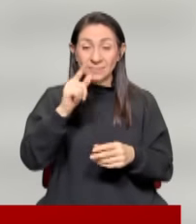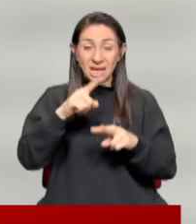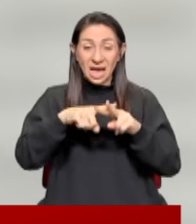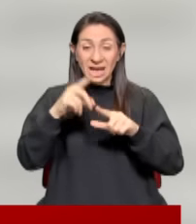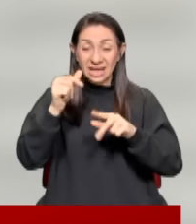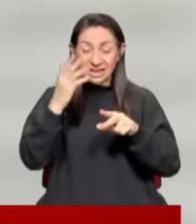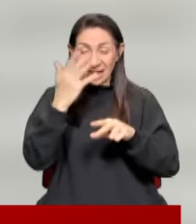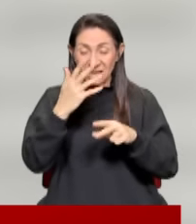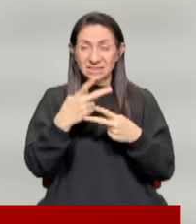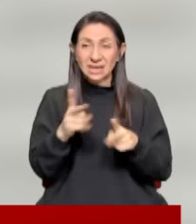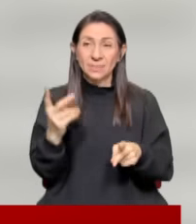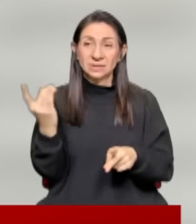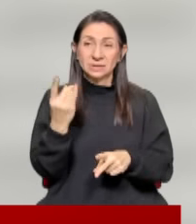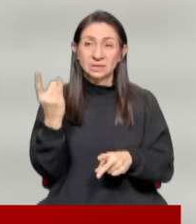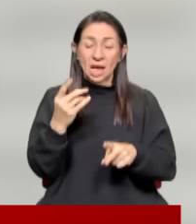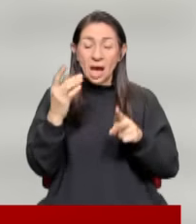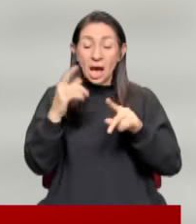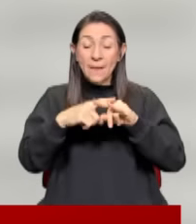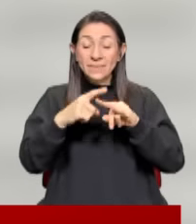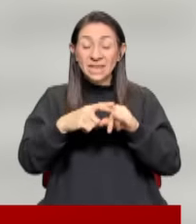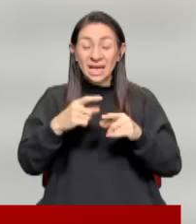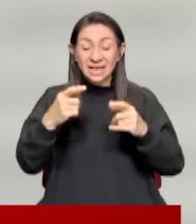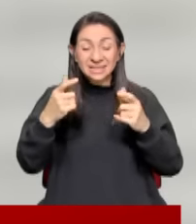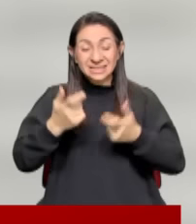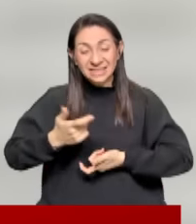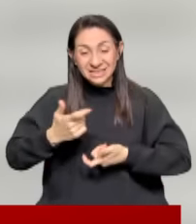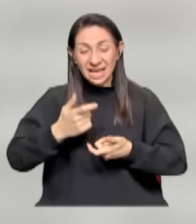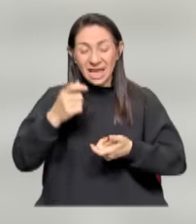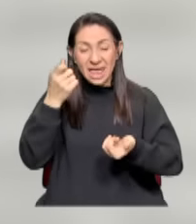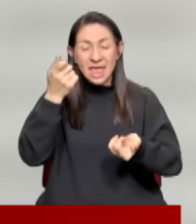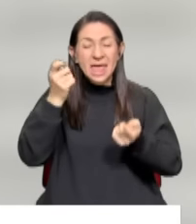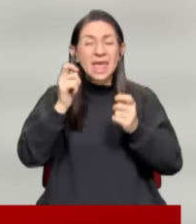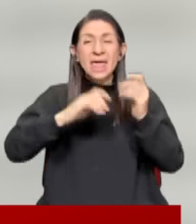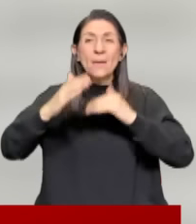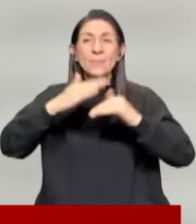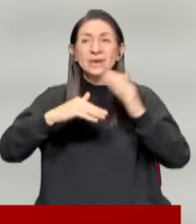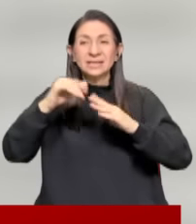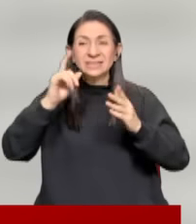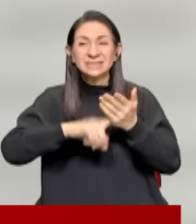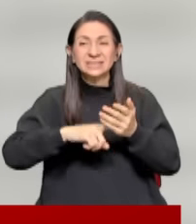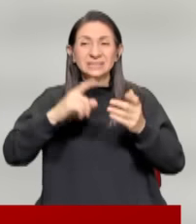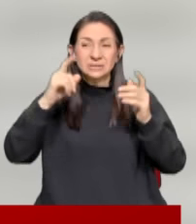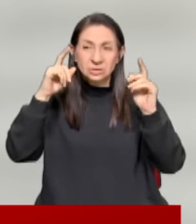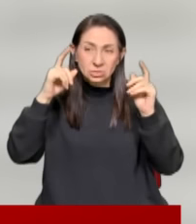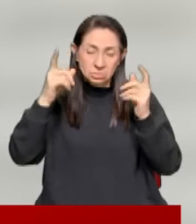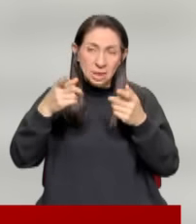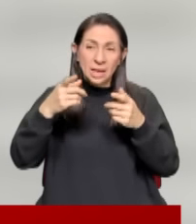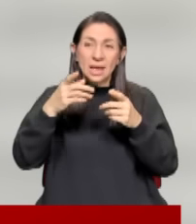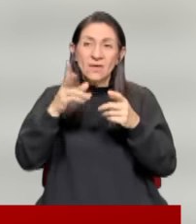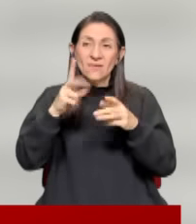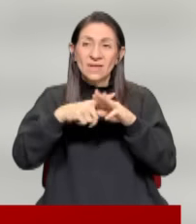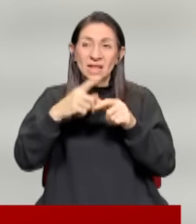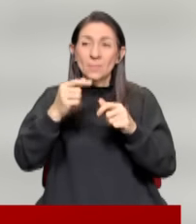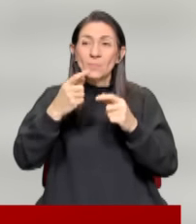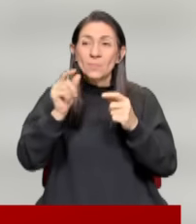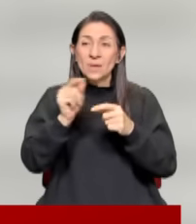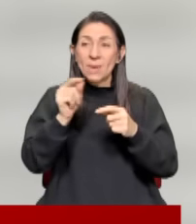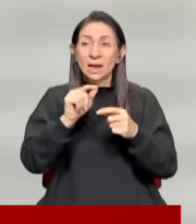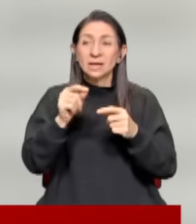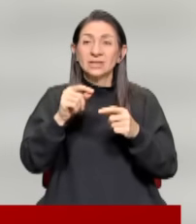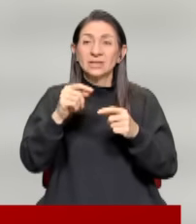Kara ise serbest. Hamidiye sitesine yapı ruhsatı onayı veren belediye yetkilileri de. Veli Çifaslan, Mimarlar Odası Başkanlığı